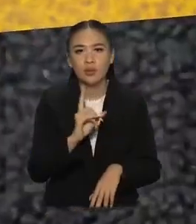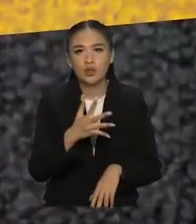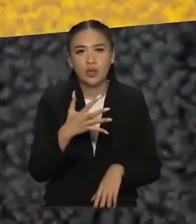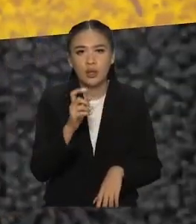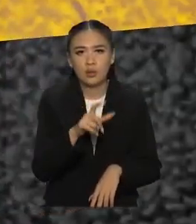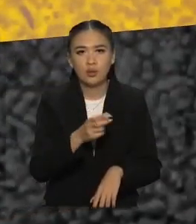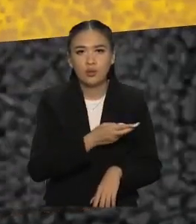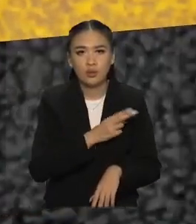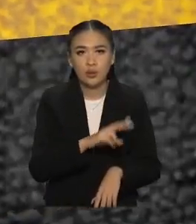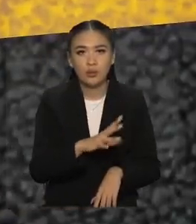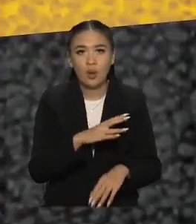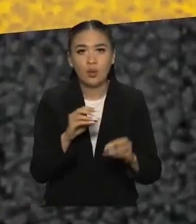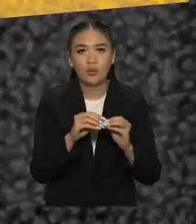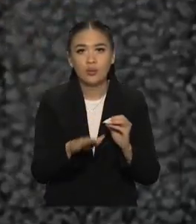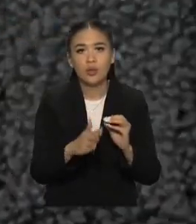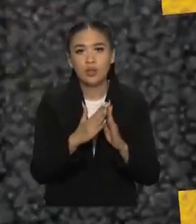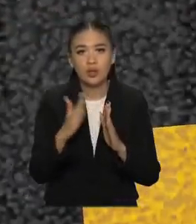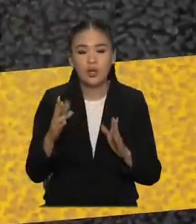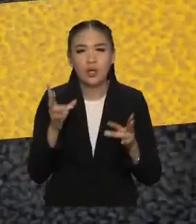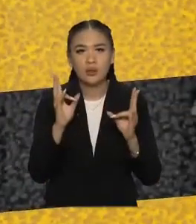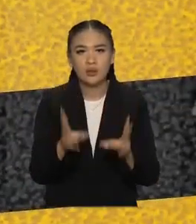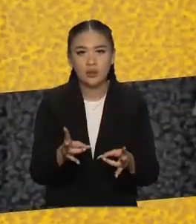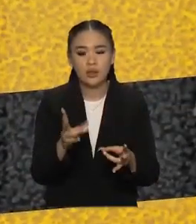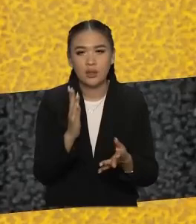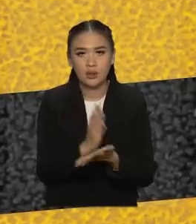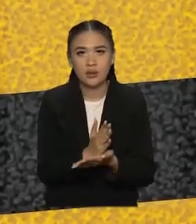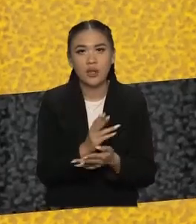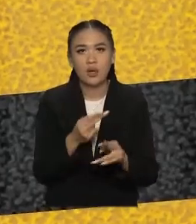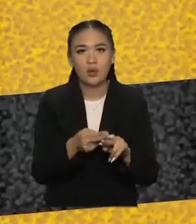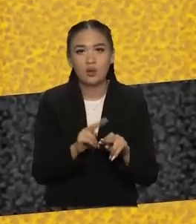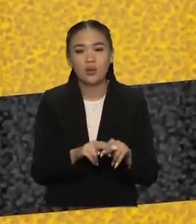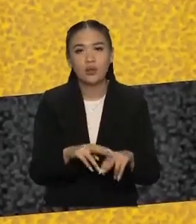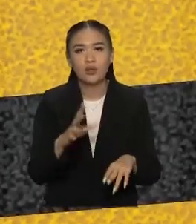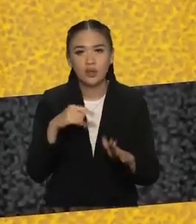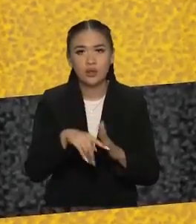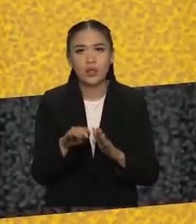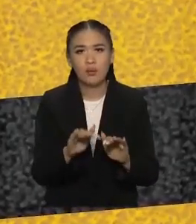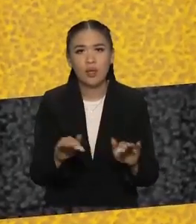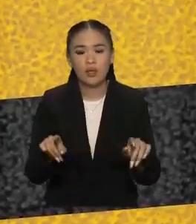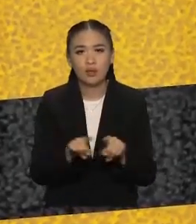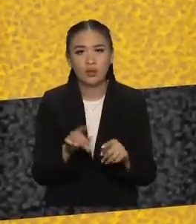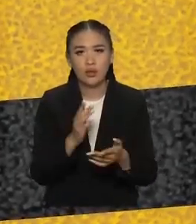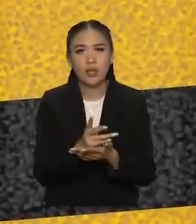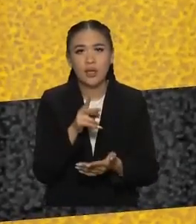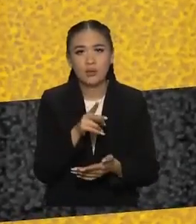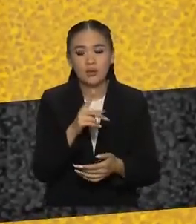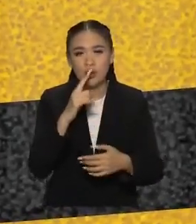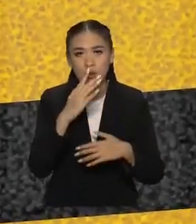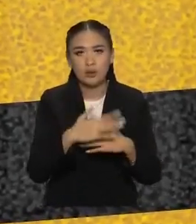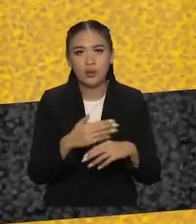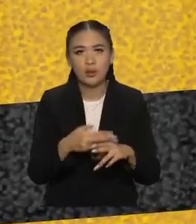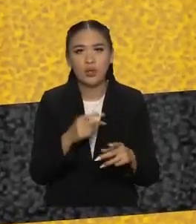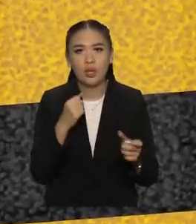болған. Ал 10000-нан астам жолаушы әртүрлі жарақат алып мертіккен екен. Оның ішінде балалар да бар. 2000-нан астам жол көлік